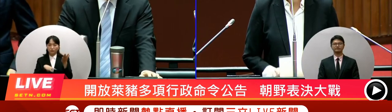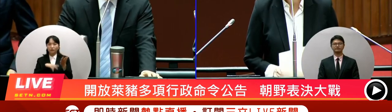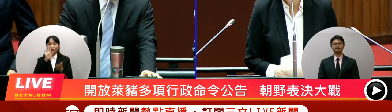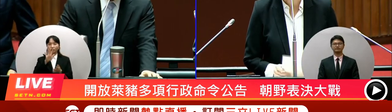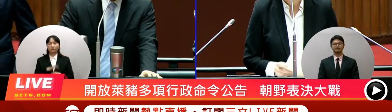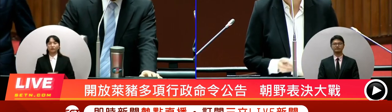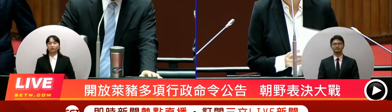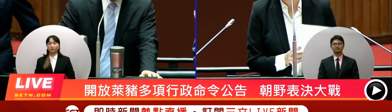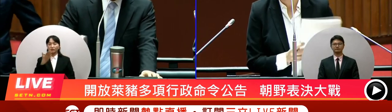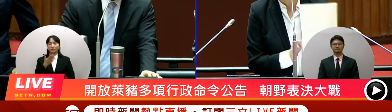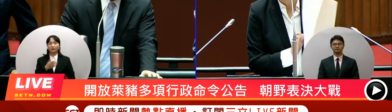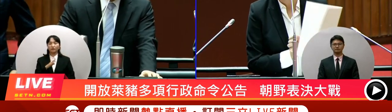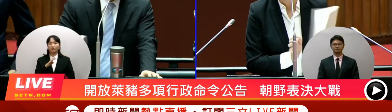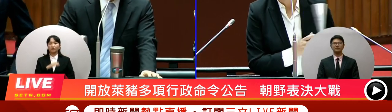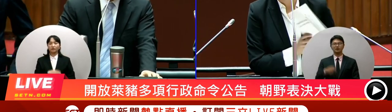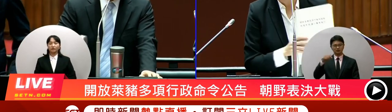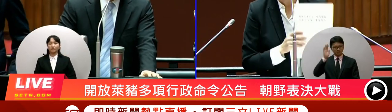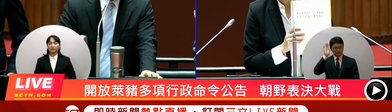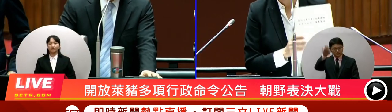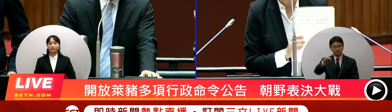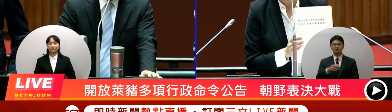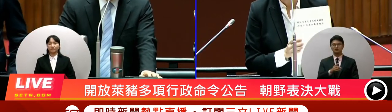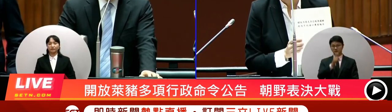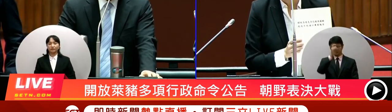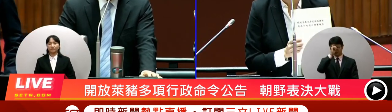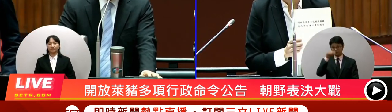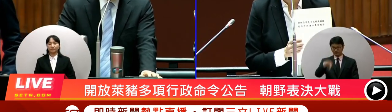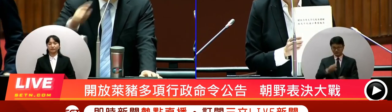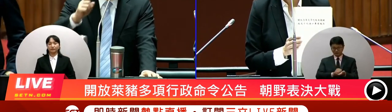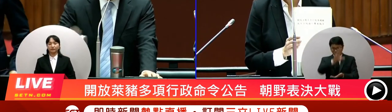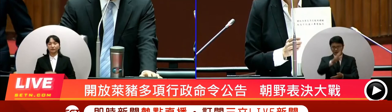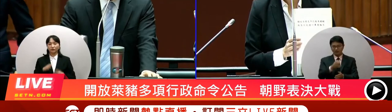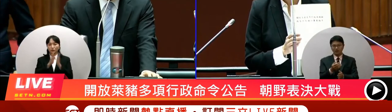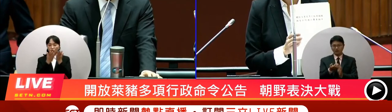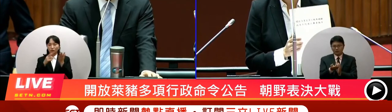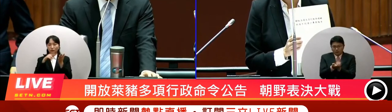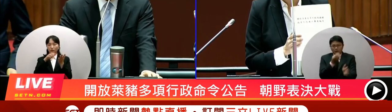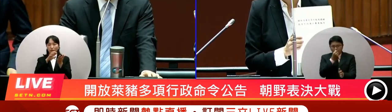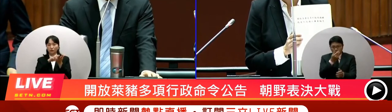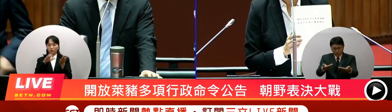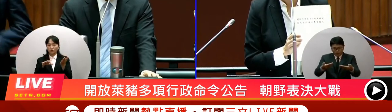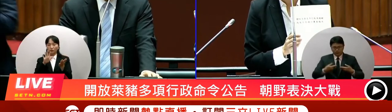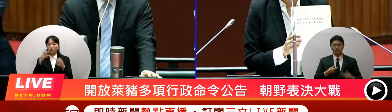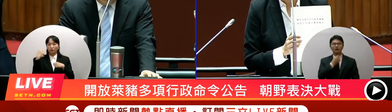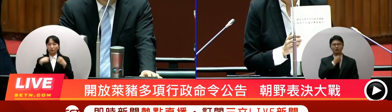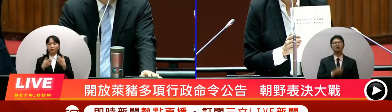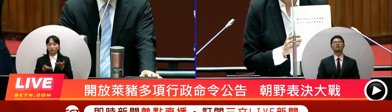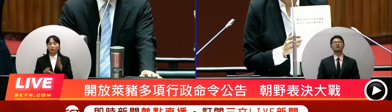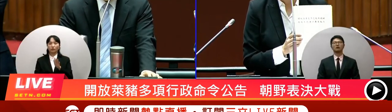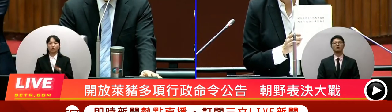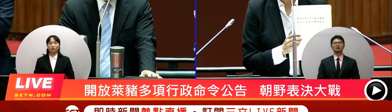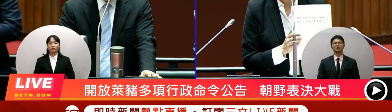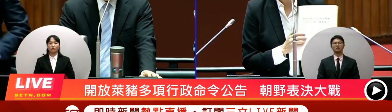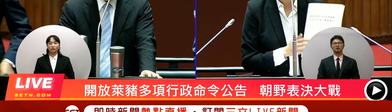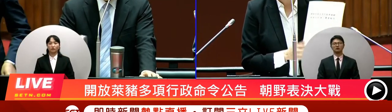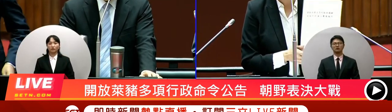告。 下次麻烦那个报告要早点。 书面有都照齐。 对，书面的能不能早点送来？这样